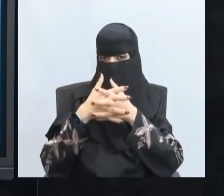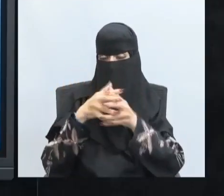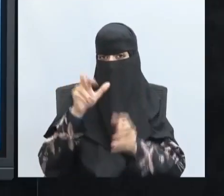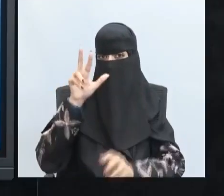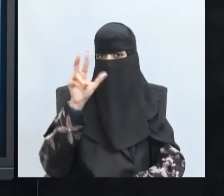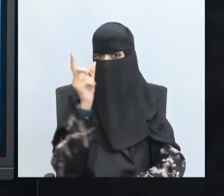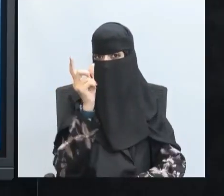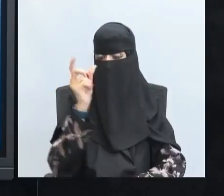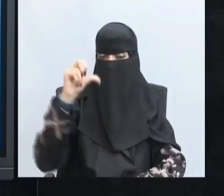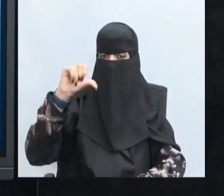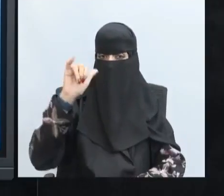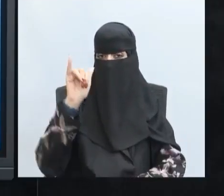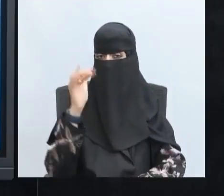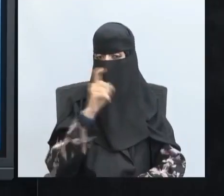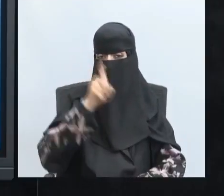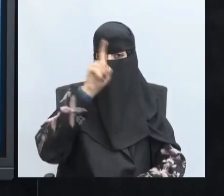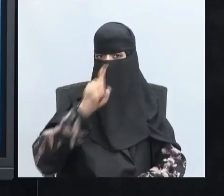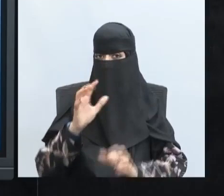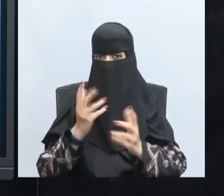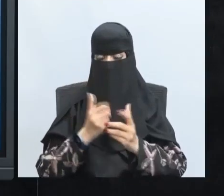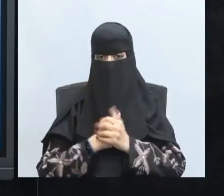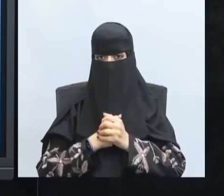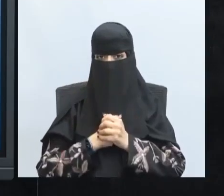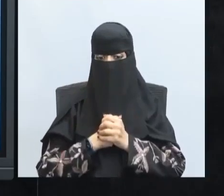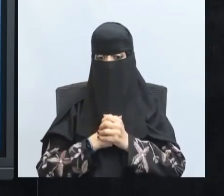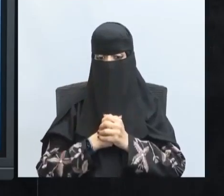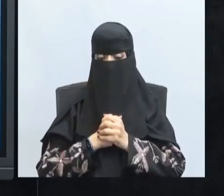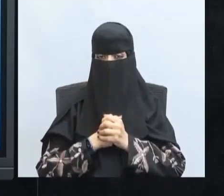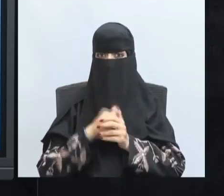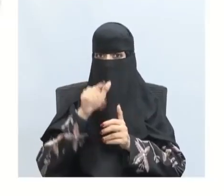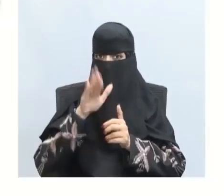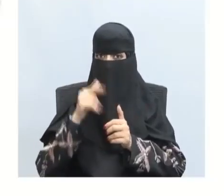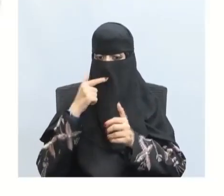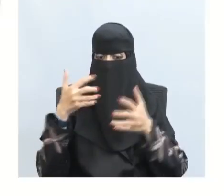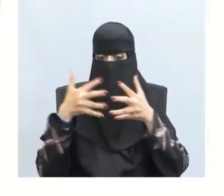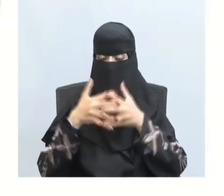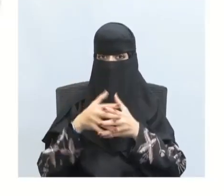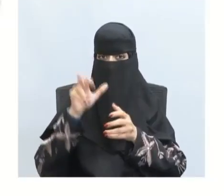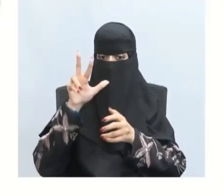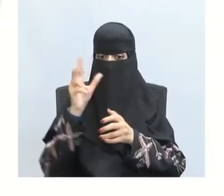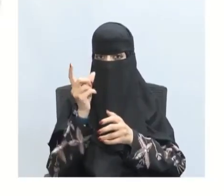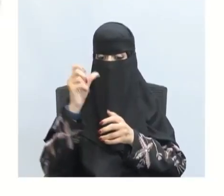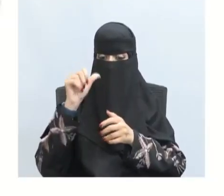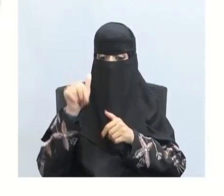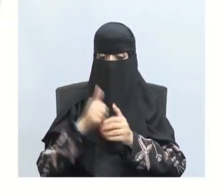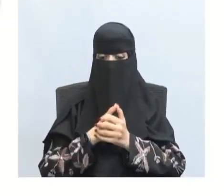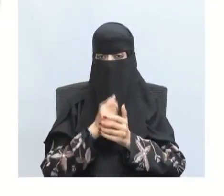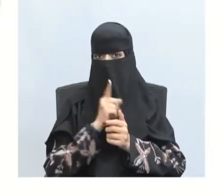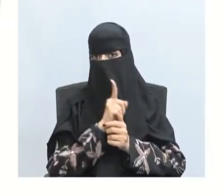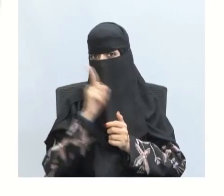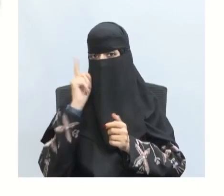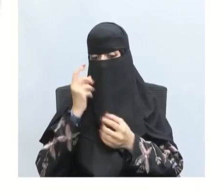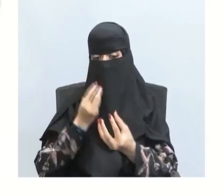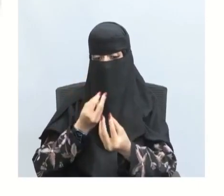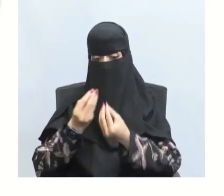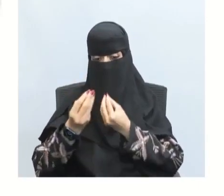النووي عزيزي الطالب ذكرنا الاندماج الن في السابق وهي عباره